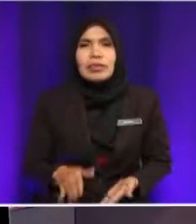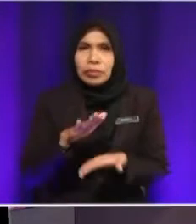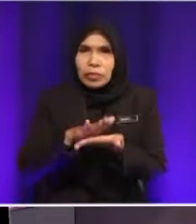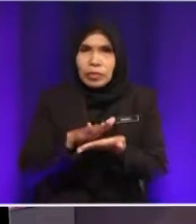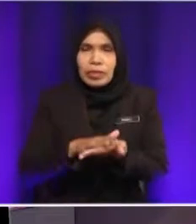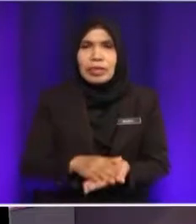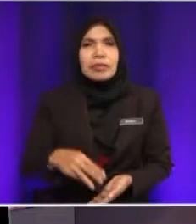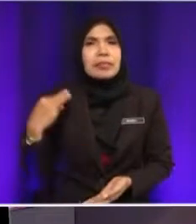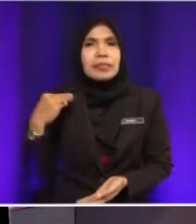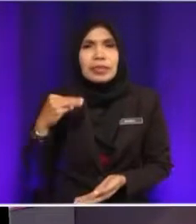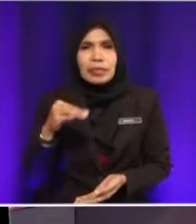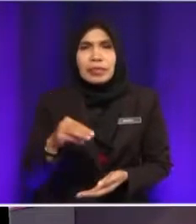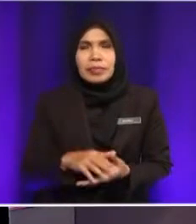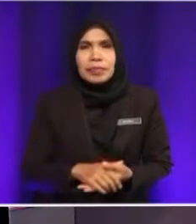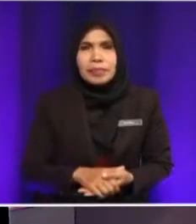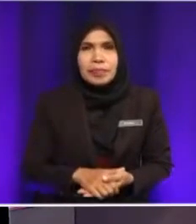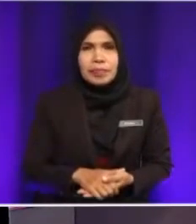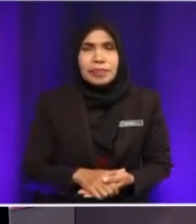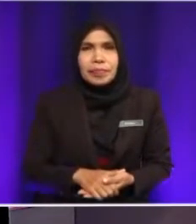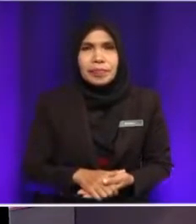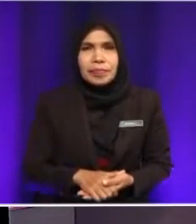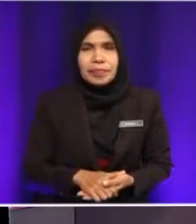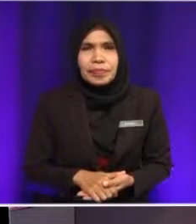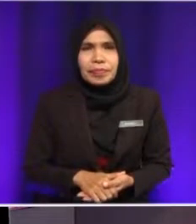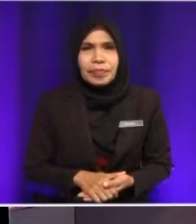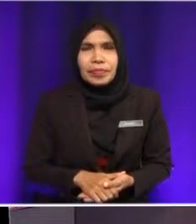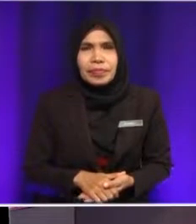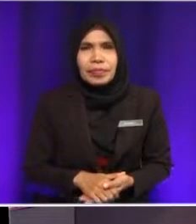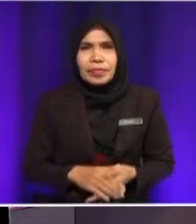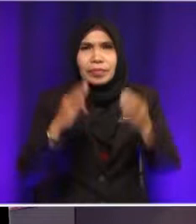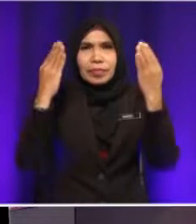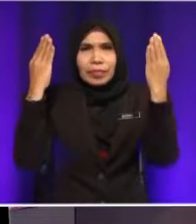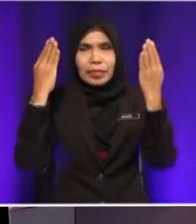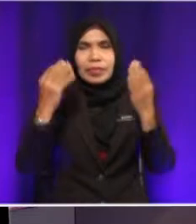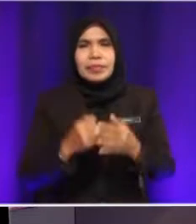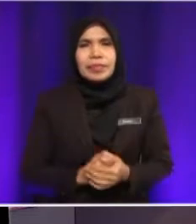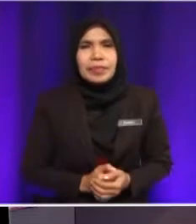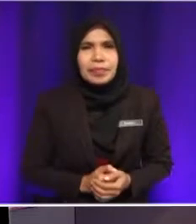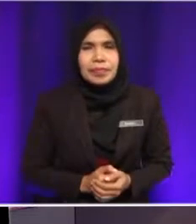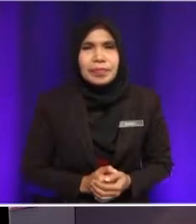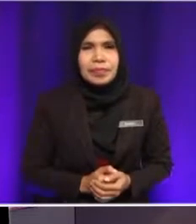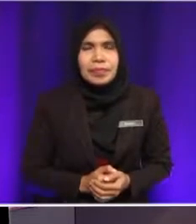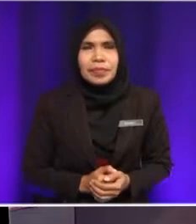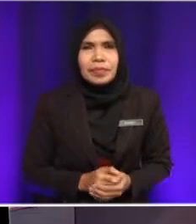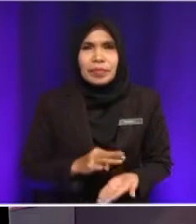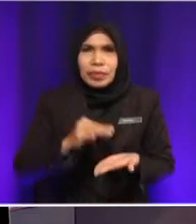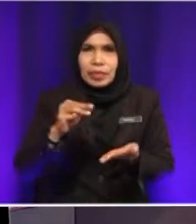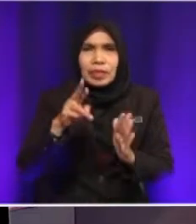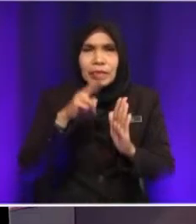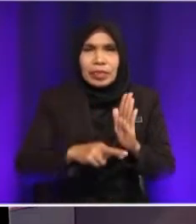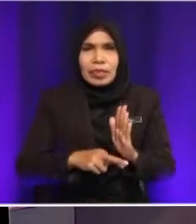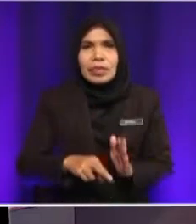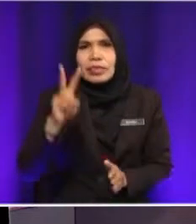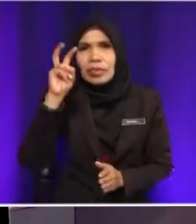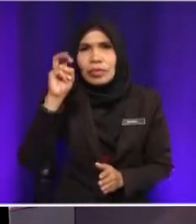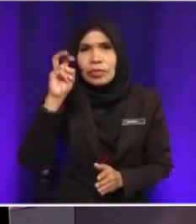Oke inilah paparan tentang mata pelajaran menengah rendah kita ada 20 mata pelajaran yang akan